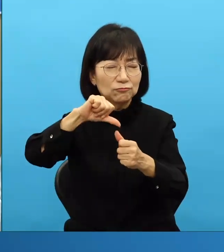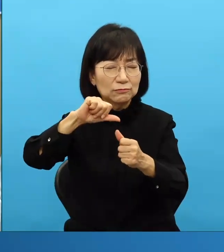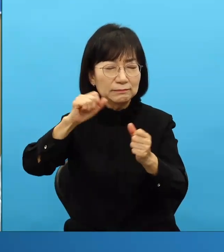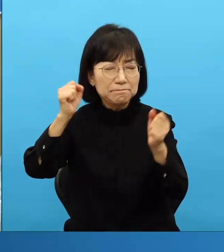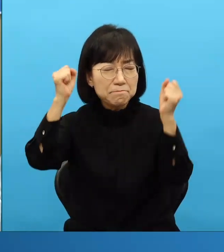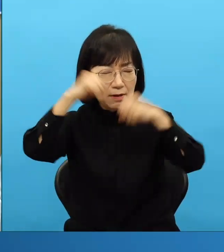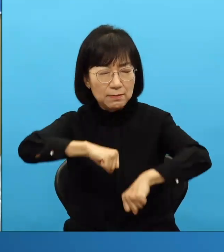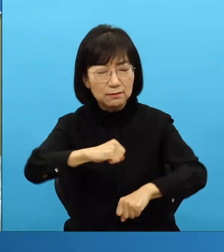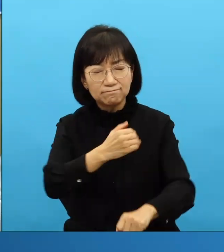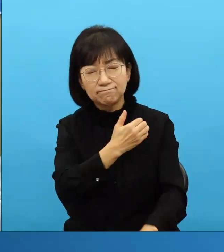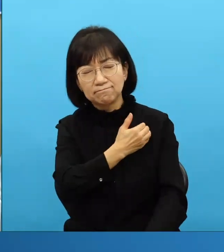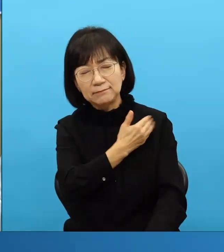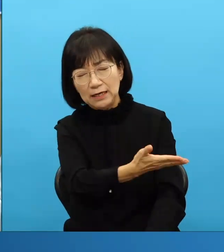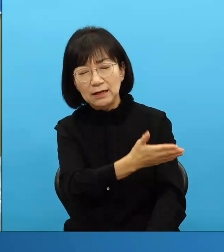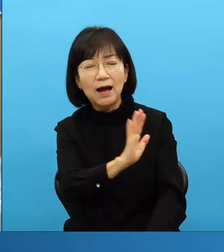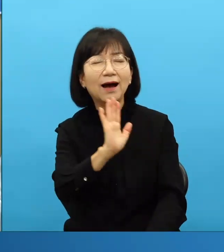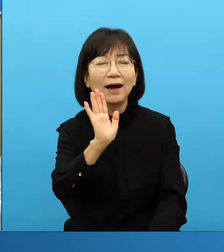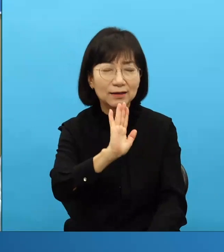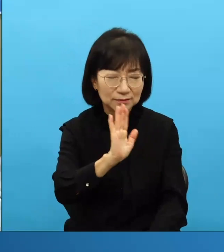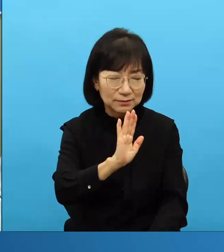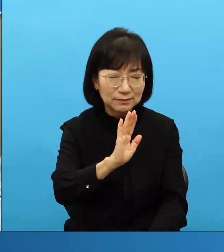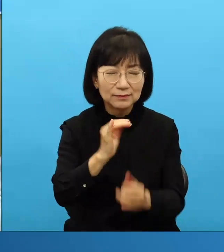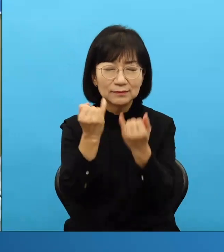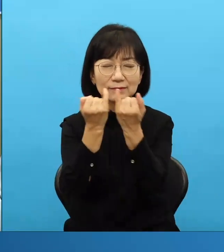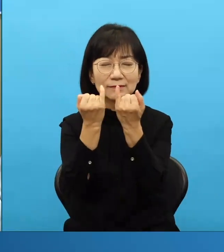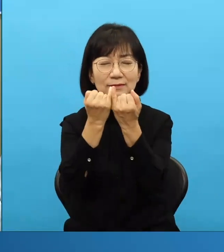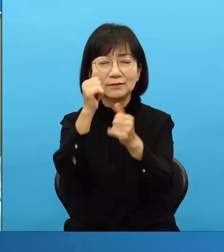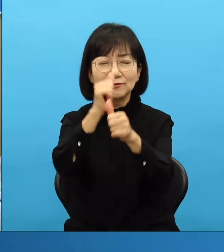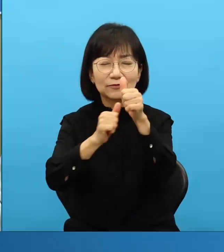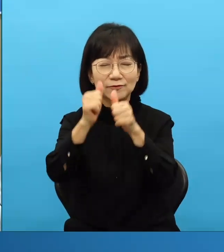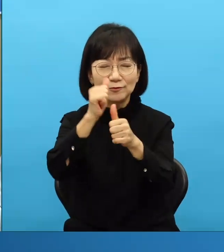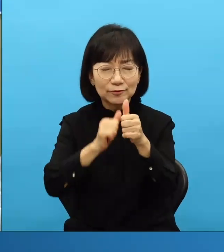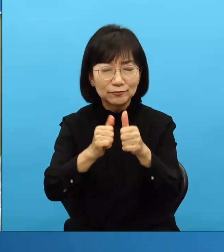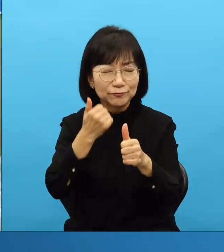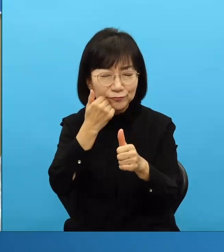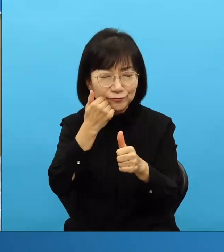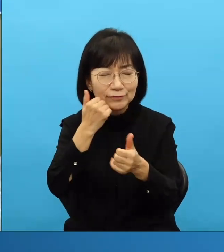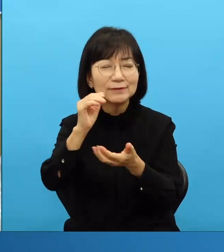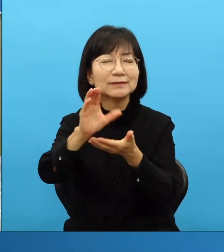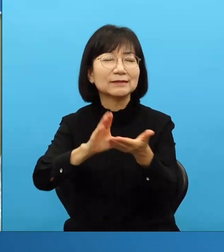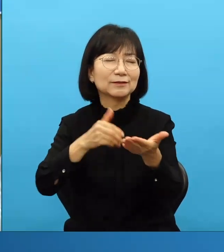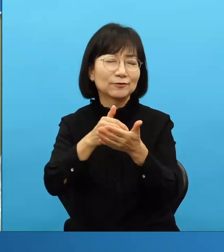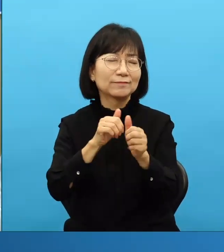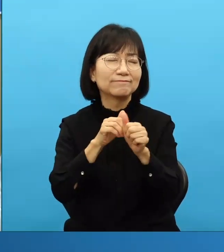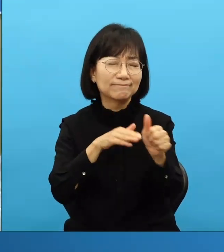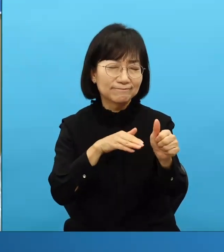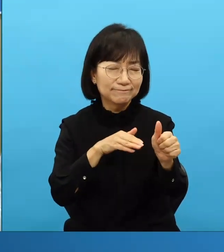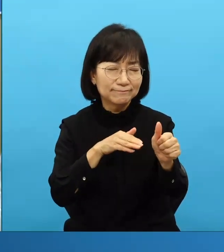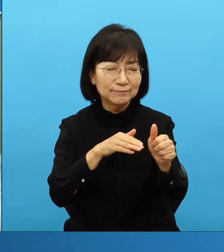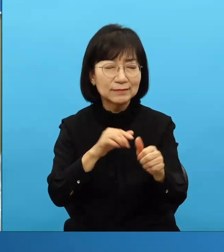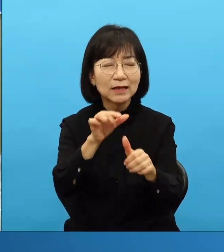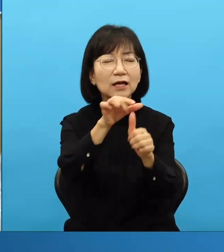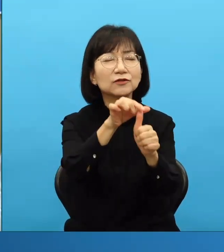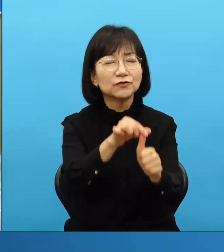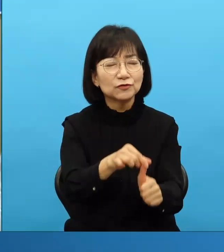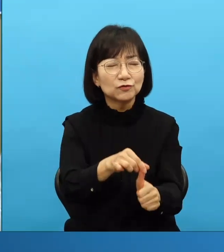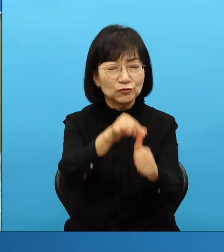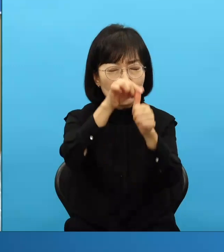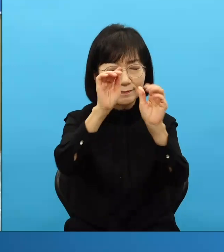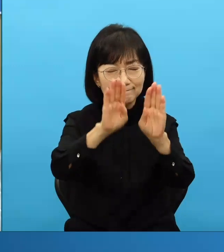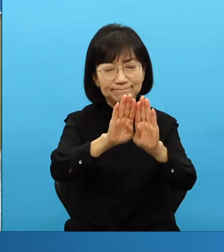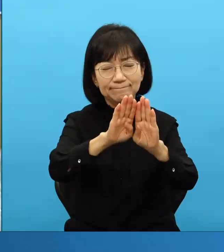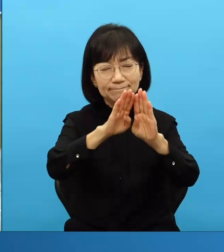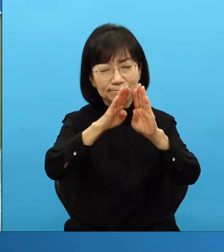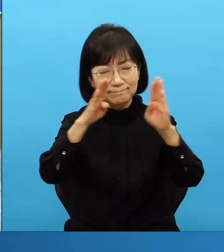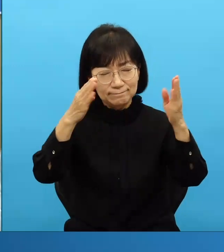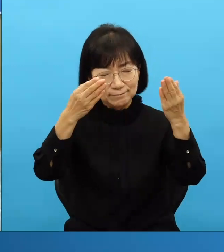않으시고 여자의 후손 되신 그리스도를 통해 구원의 문을 열어주신 은혜에 감사와